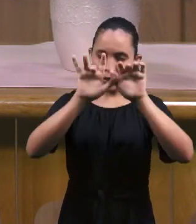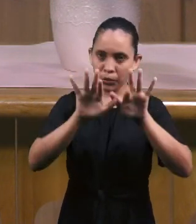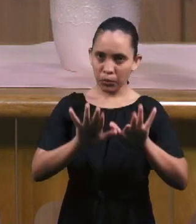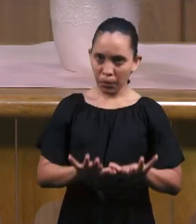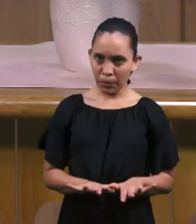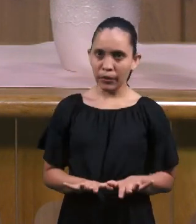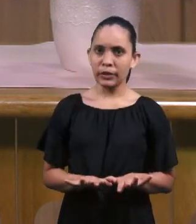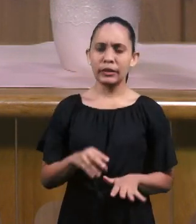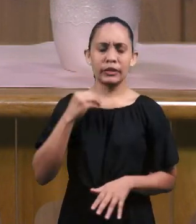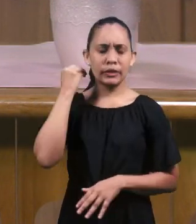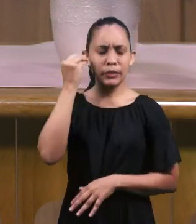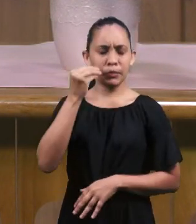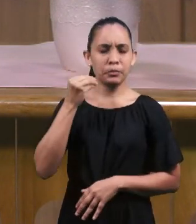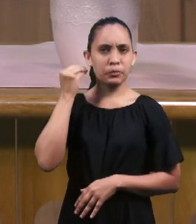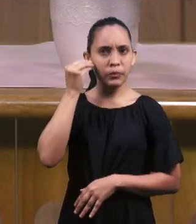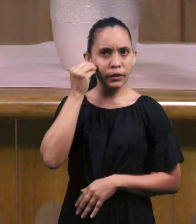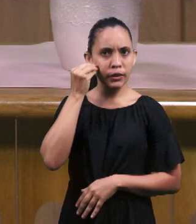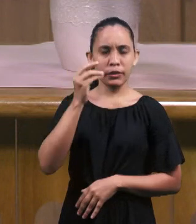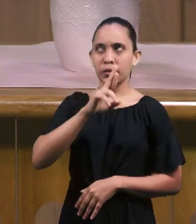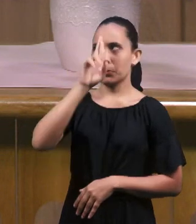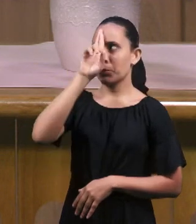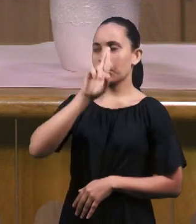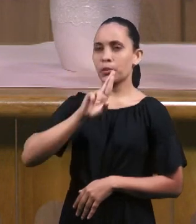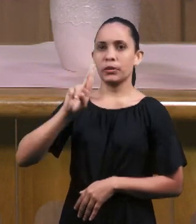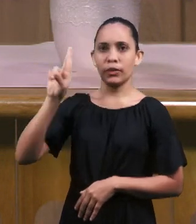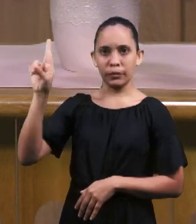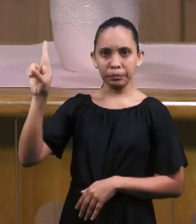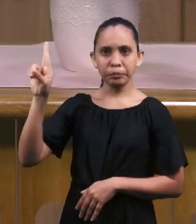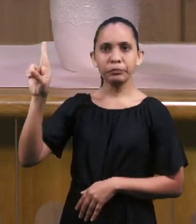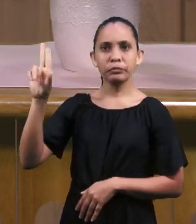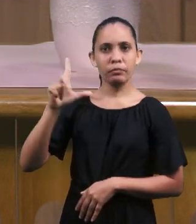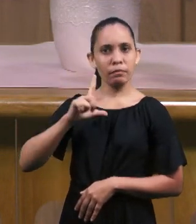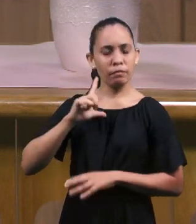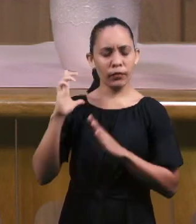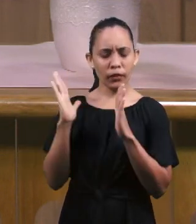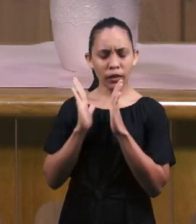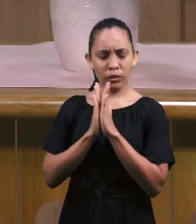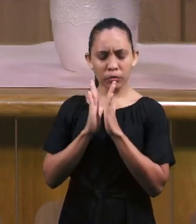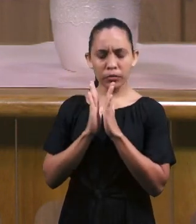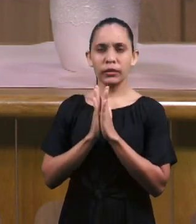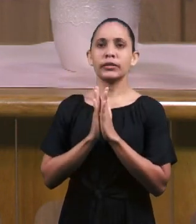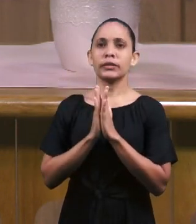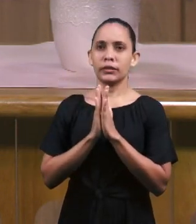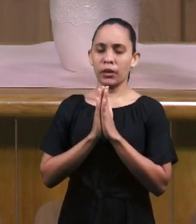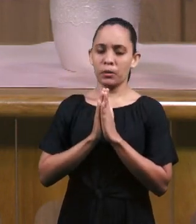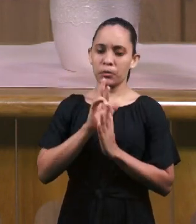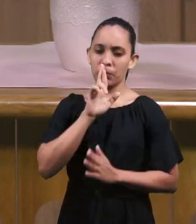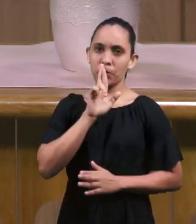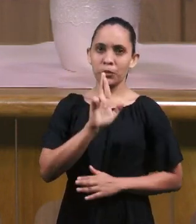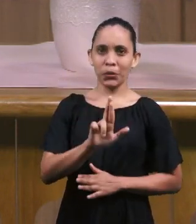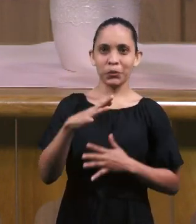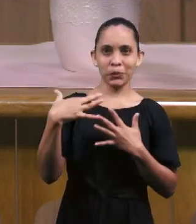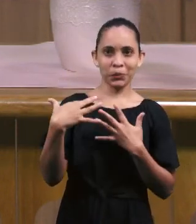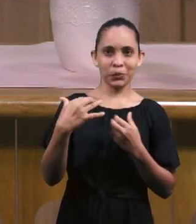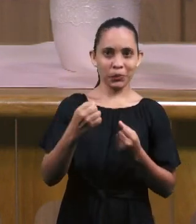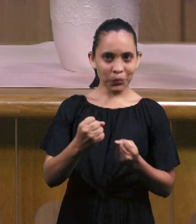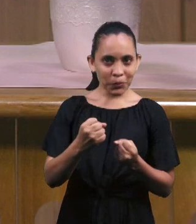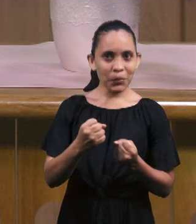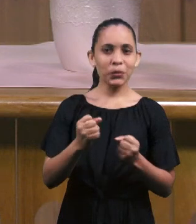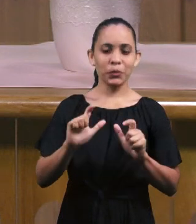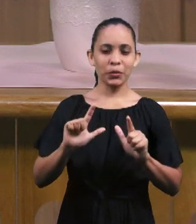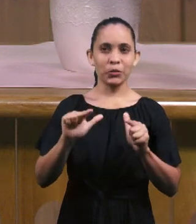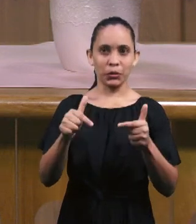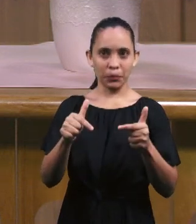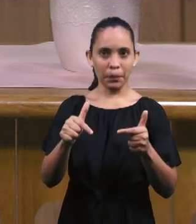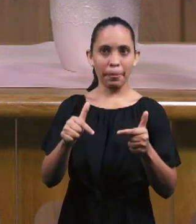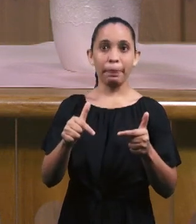témoignage. Donne cette bénédiction et beaucoup d'expérience avec toi, qu'ils aient des expériences dans la prière et les